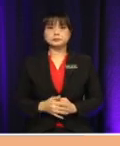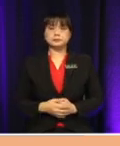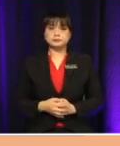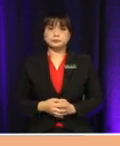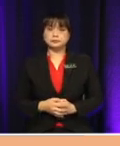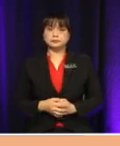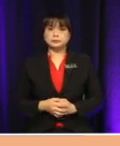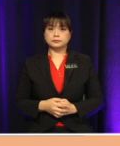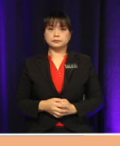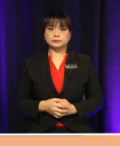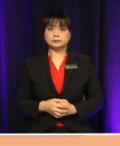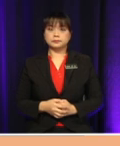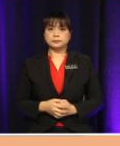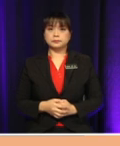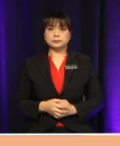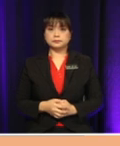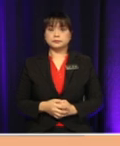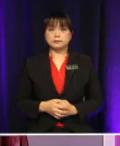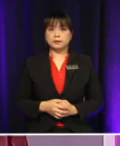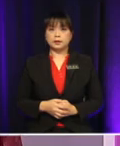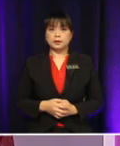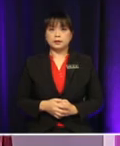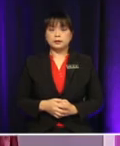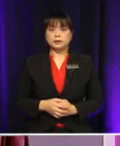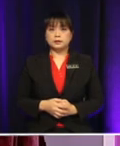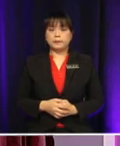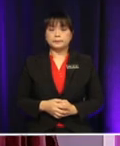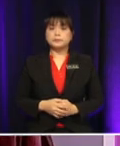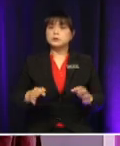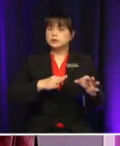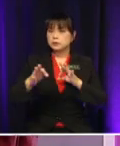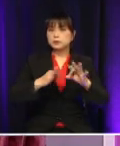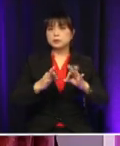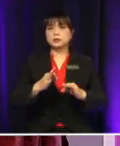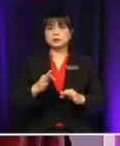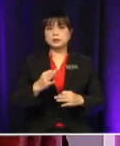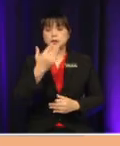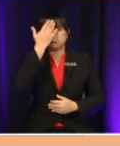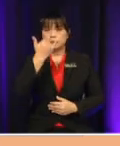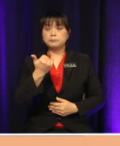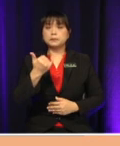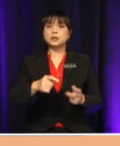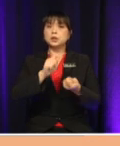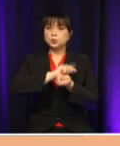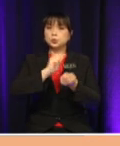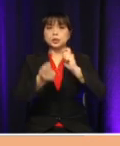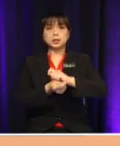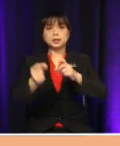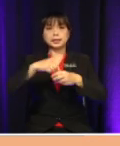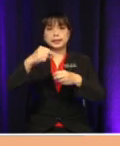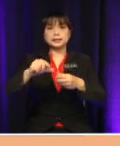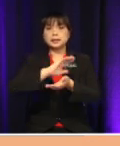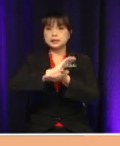pesakit mcma elvinas yang rusaklah sebenarnya Oke Terangkan Mengapa pertukaran gas menjadi kurang efisien bagi